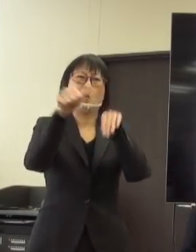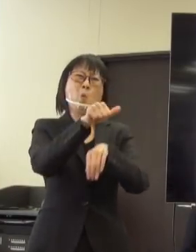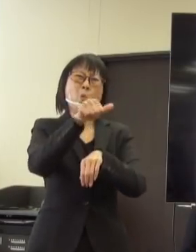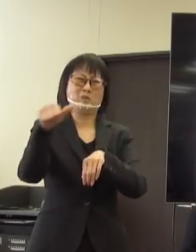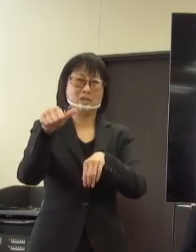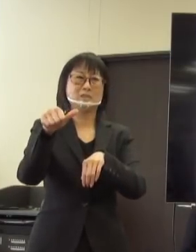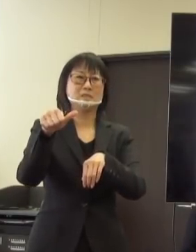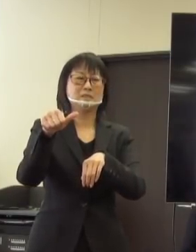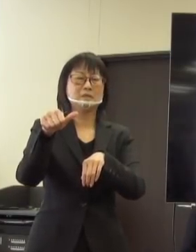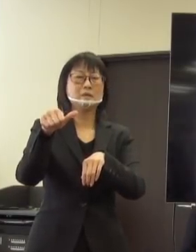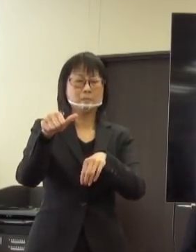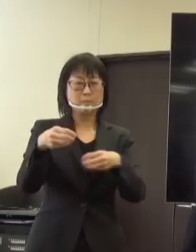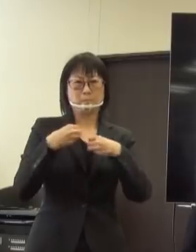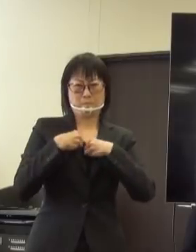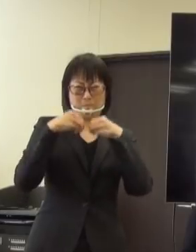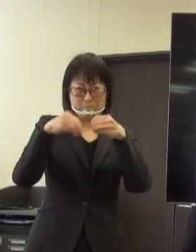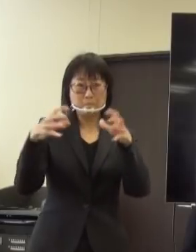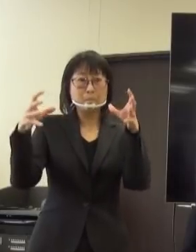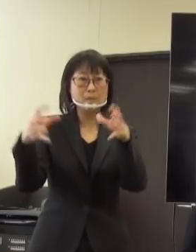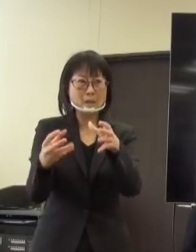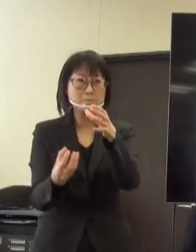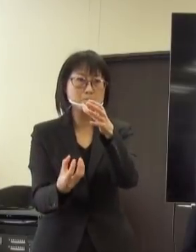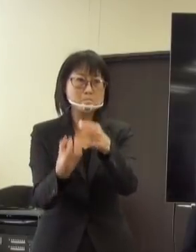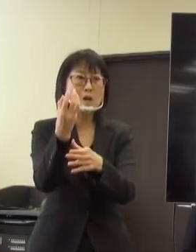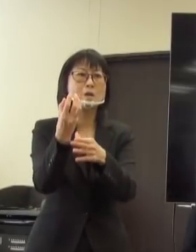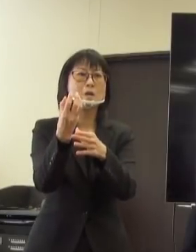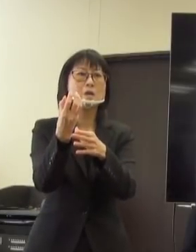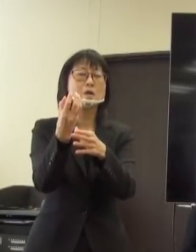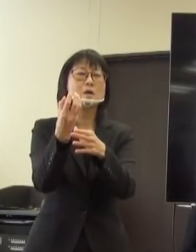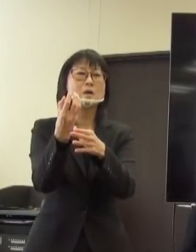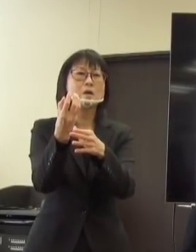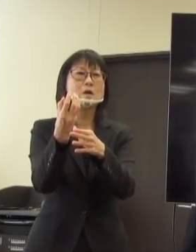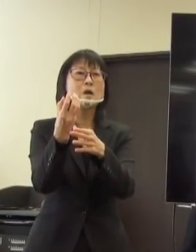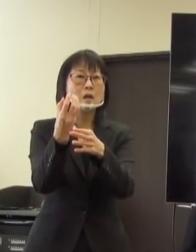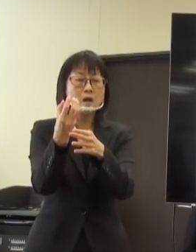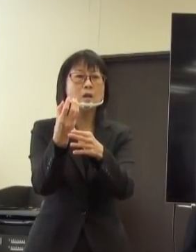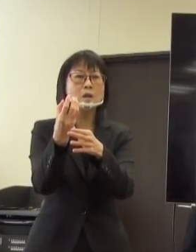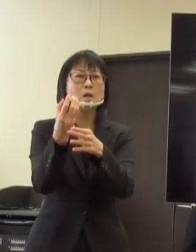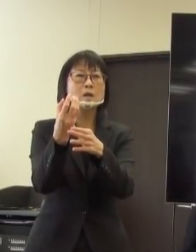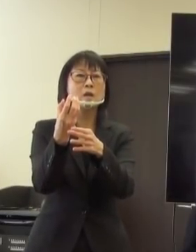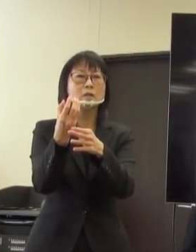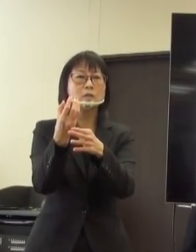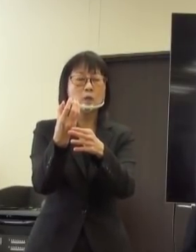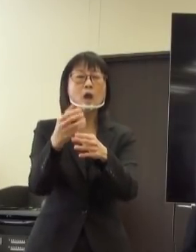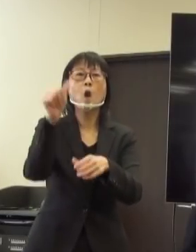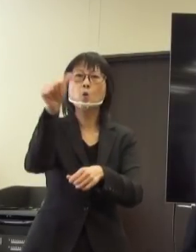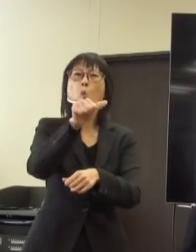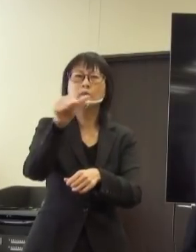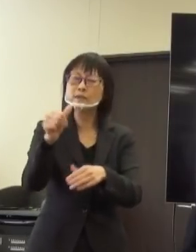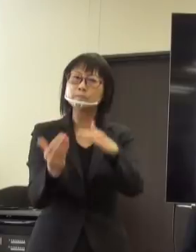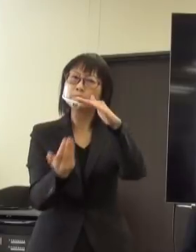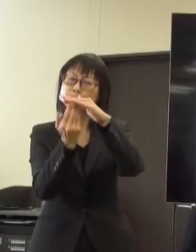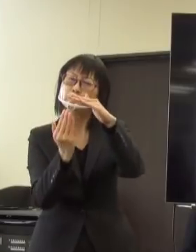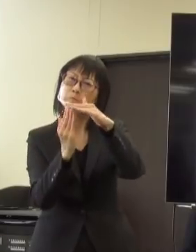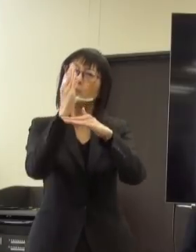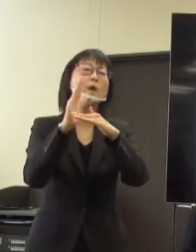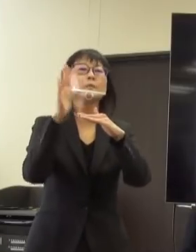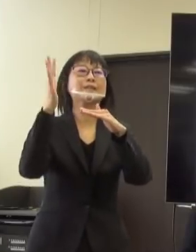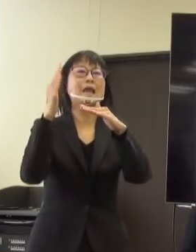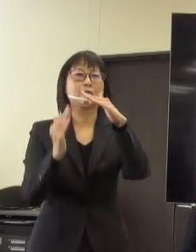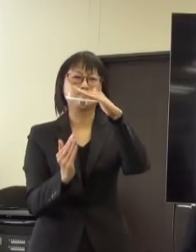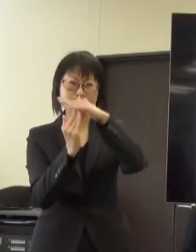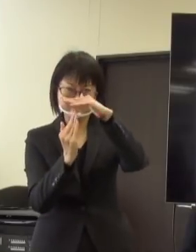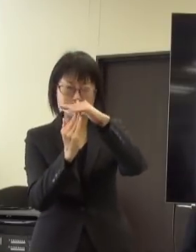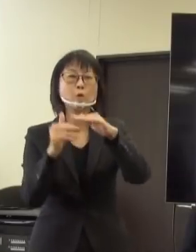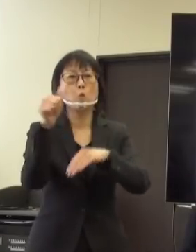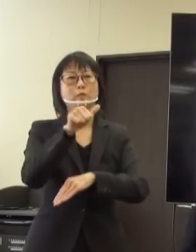ス患者さんが出ました。今のところそこで踏みとどまっているという状況であります。また、まあ、昨日から今日